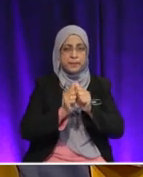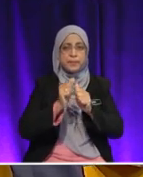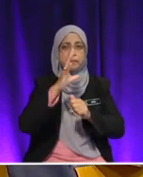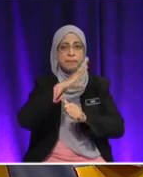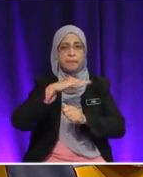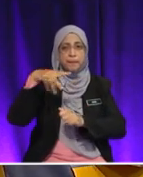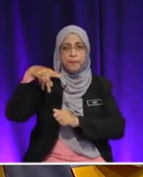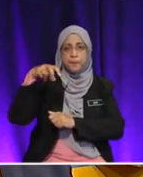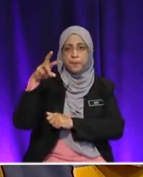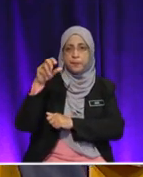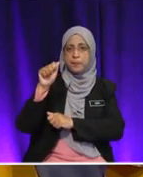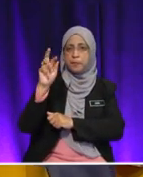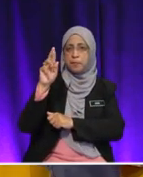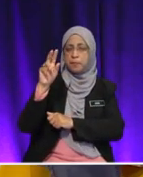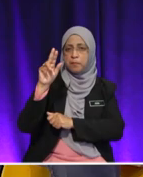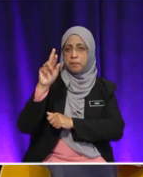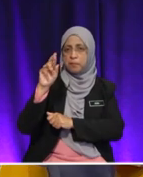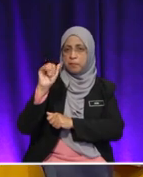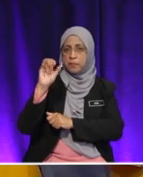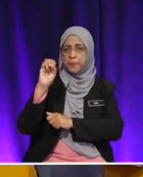Patriotisme dan